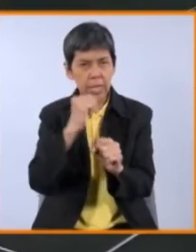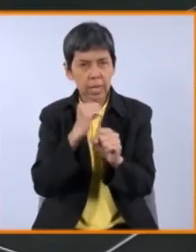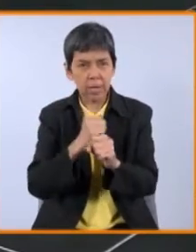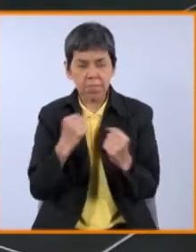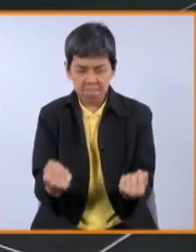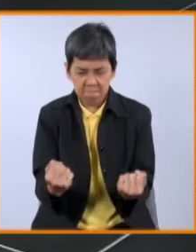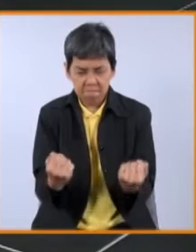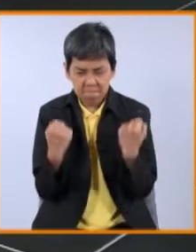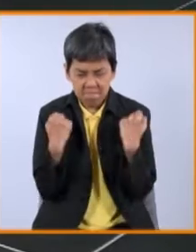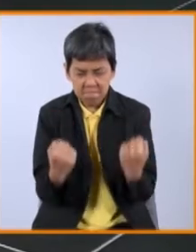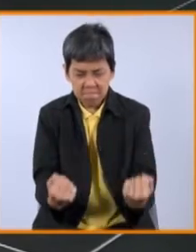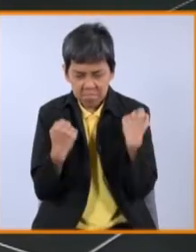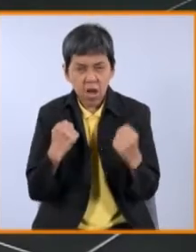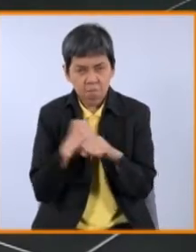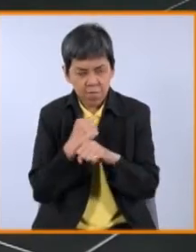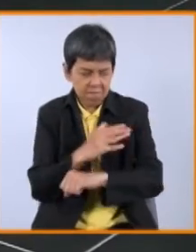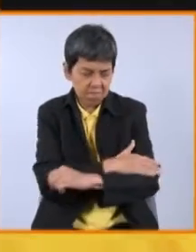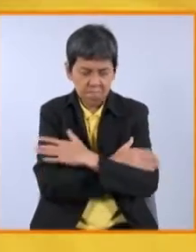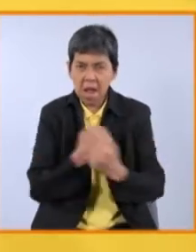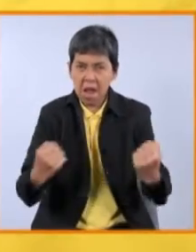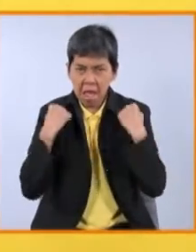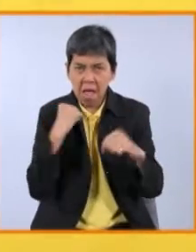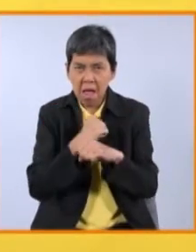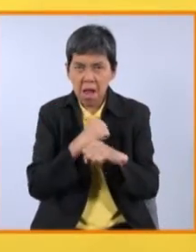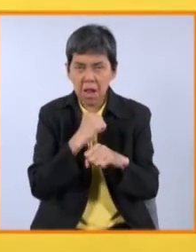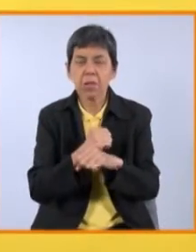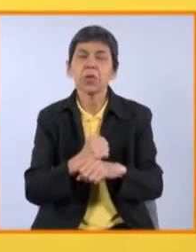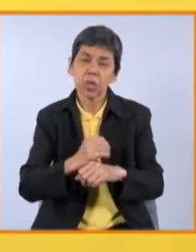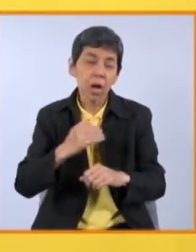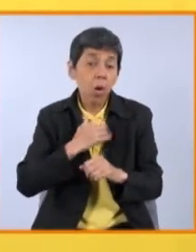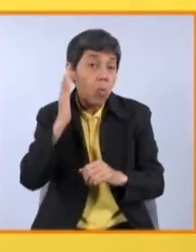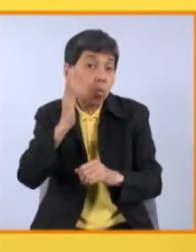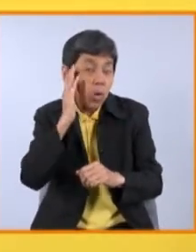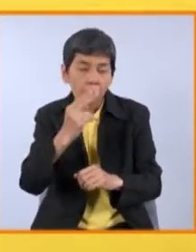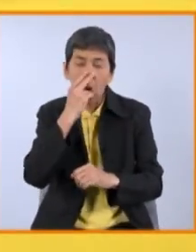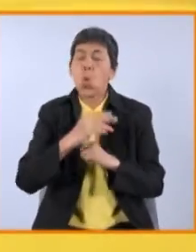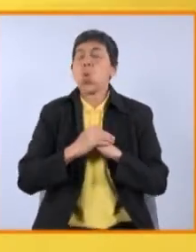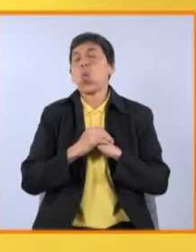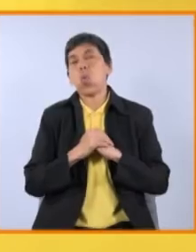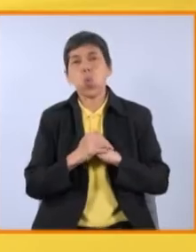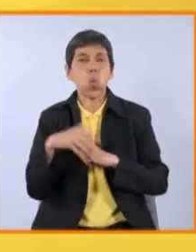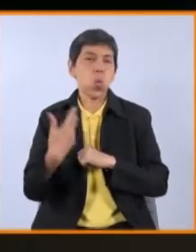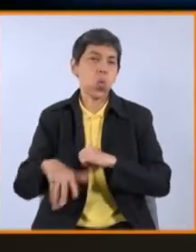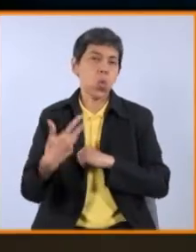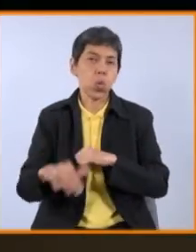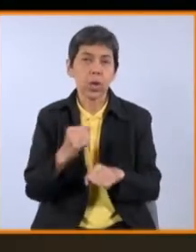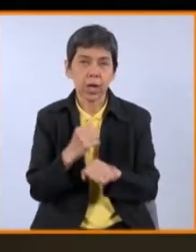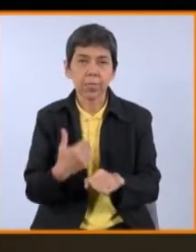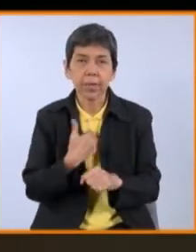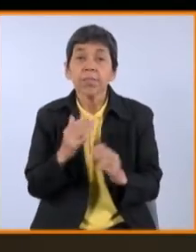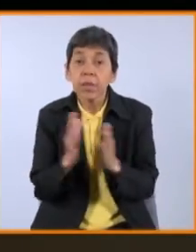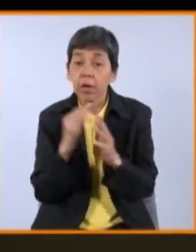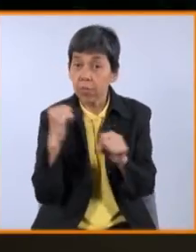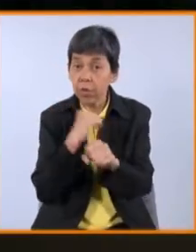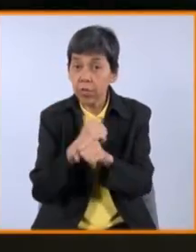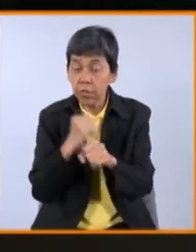ลังกล้ามเนื้อส่วนสำคัญของร่างกายให้แข็งแรงด้วยท่าออกกำลังกายที่ผู้ชายหลายคนเห็นแล้วยังต้องยกนิ้วให้ควบคู่การฝึกวิ